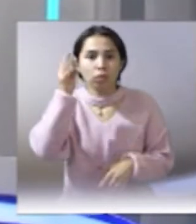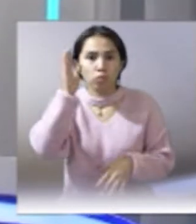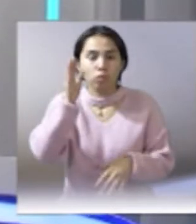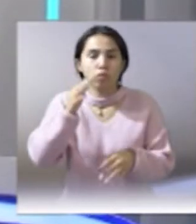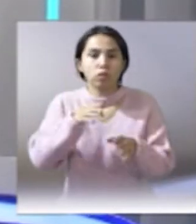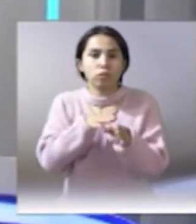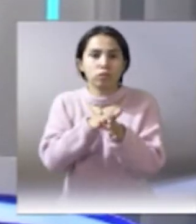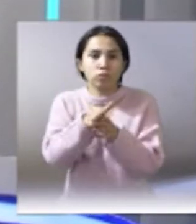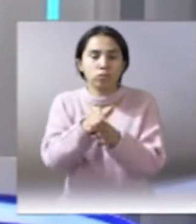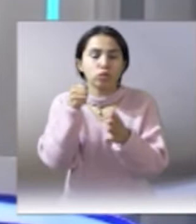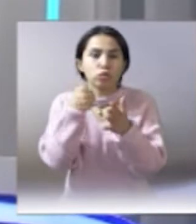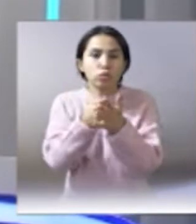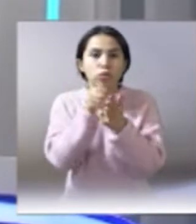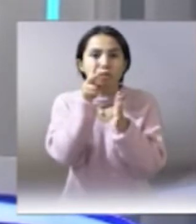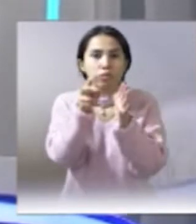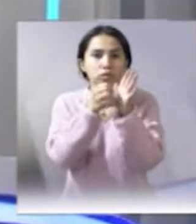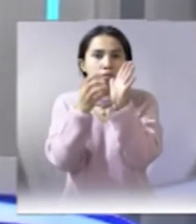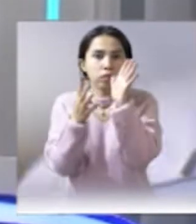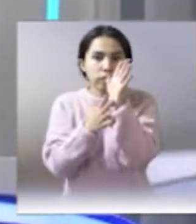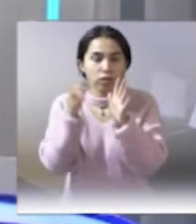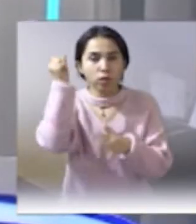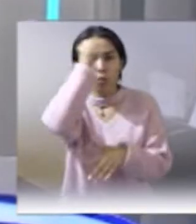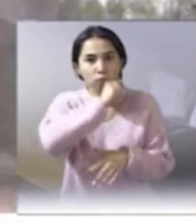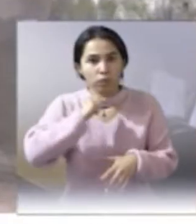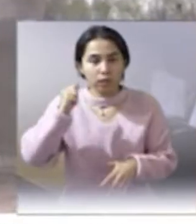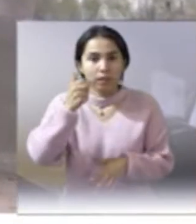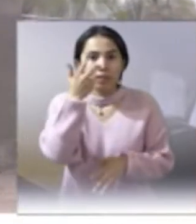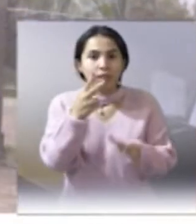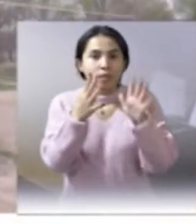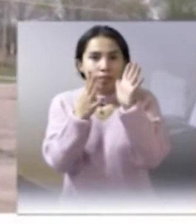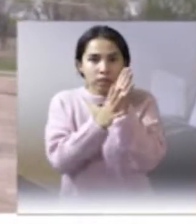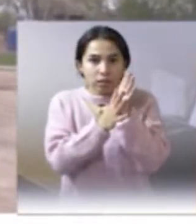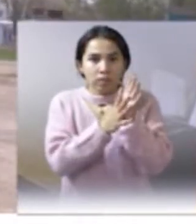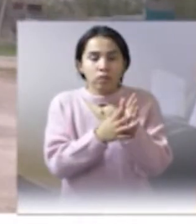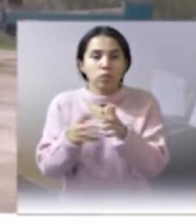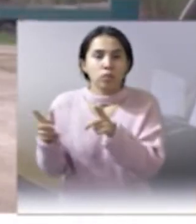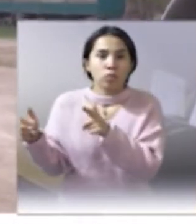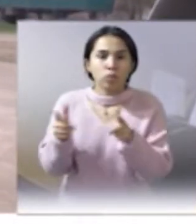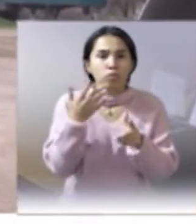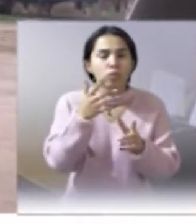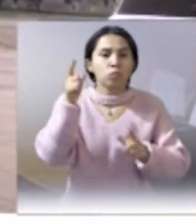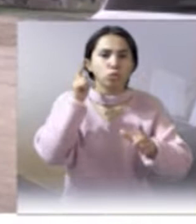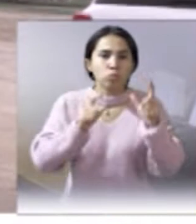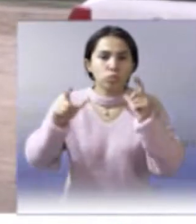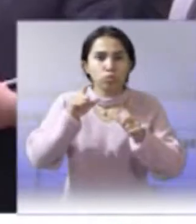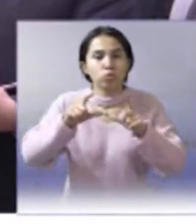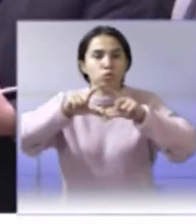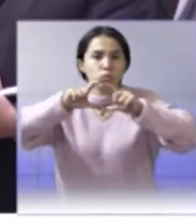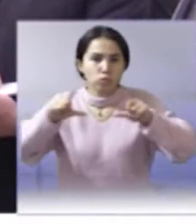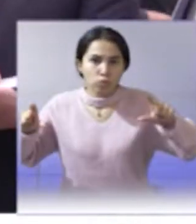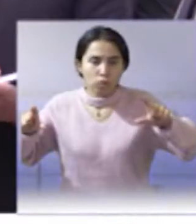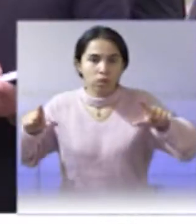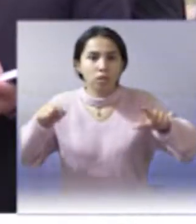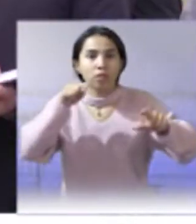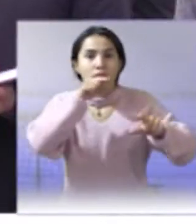глава региона Аскар Мырзахметов представил новый проект. Население Жамбылской области составляет 1 125